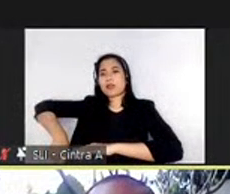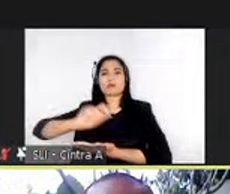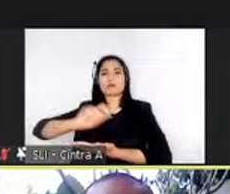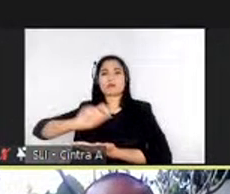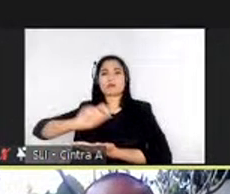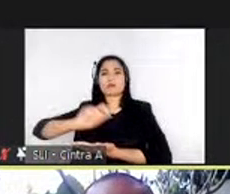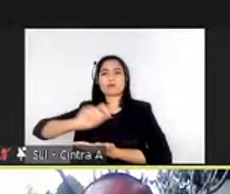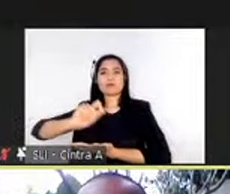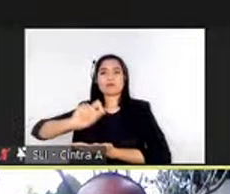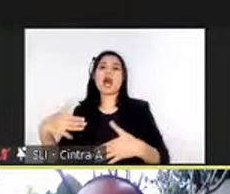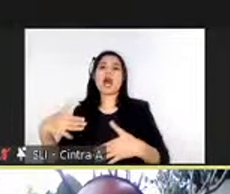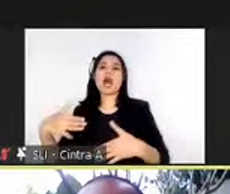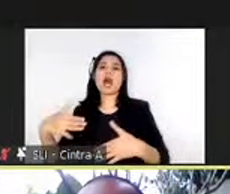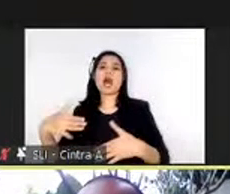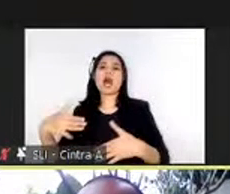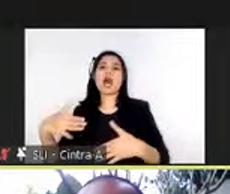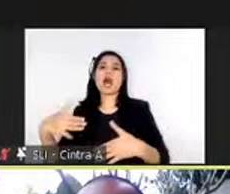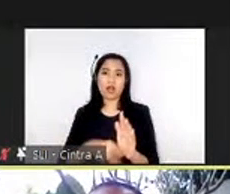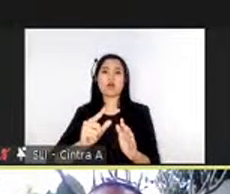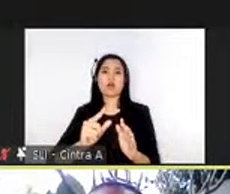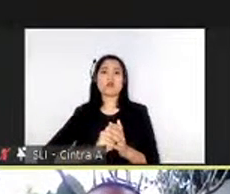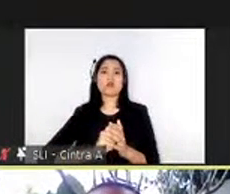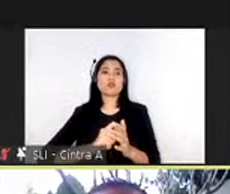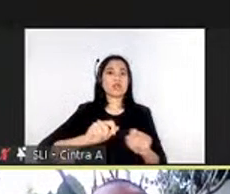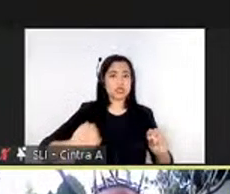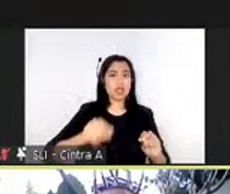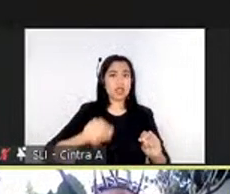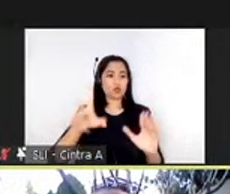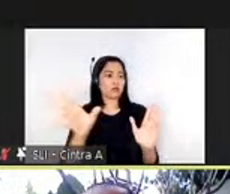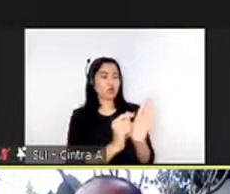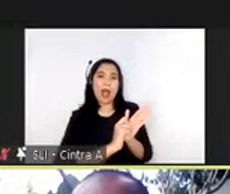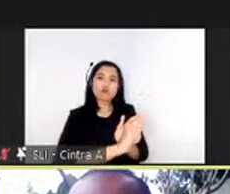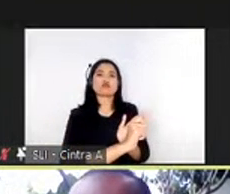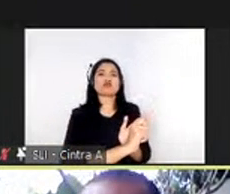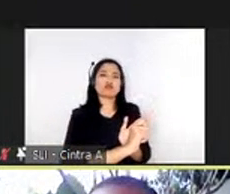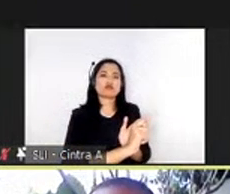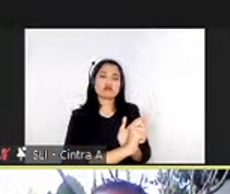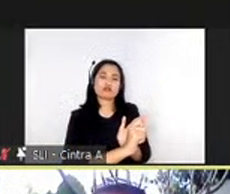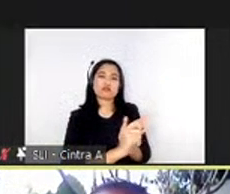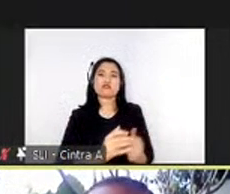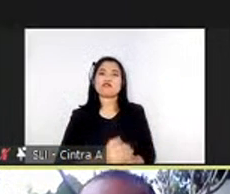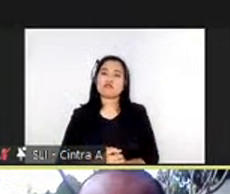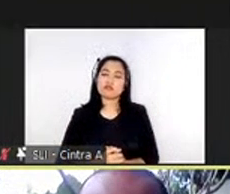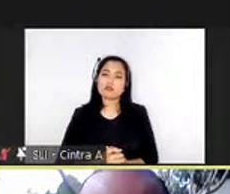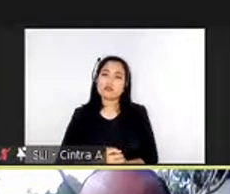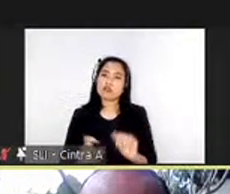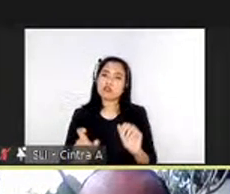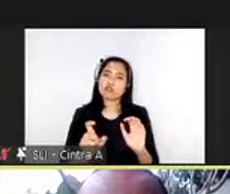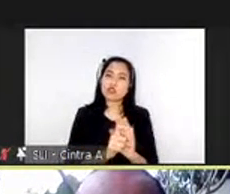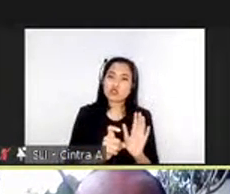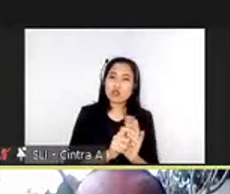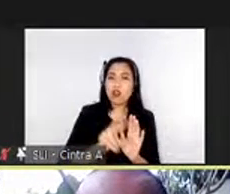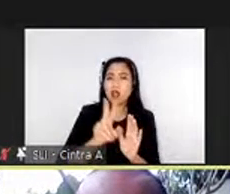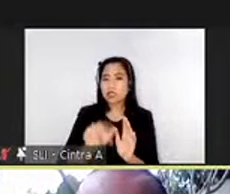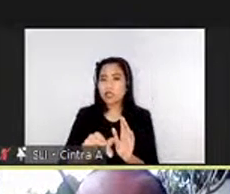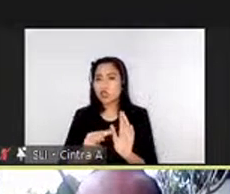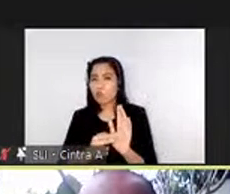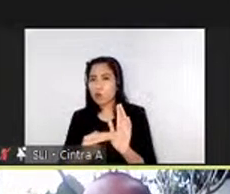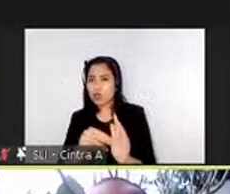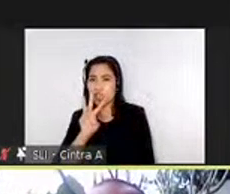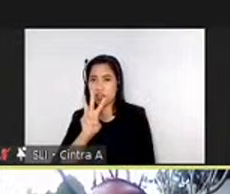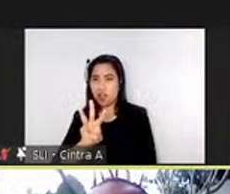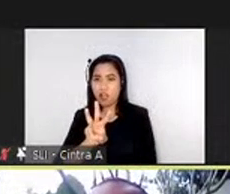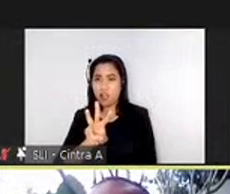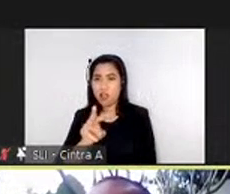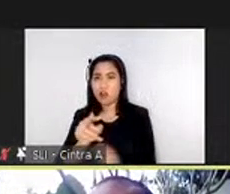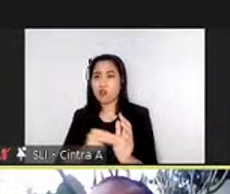undang-undang C kerja itu menghapus ketentuan ini itu sat kemudian kita lihat misalnya nomor ini yang ada